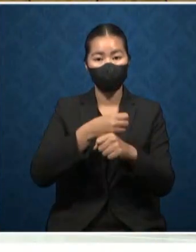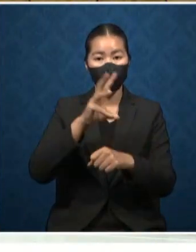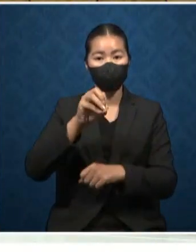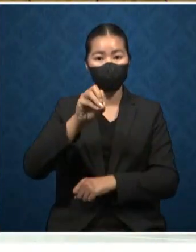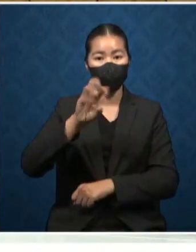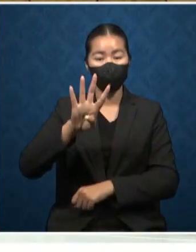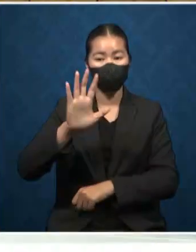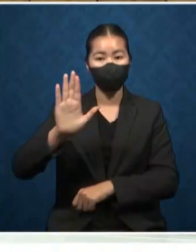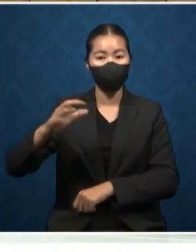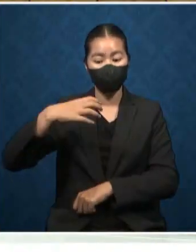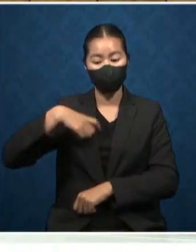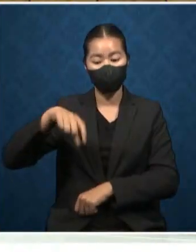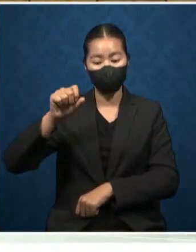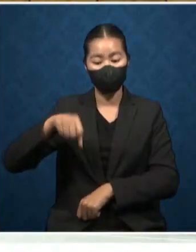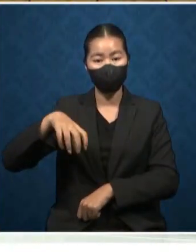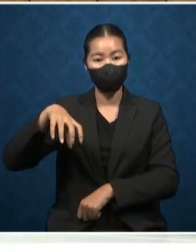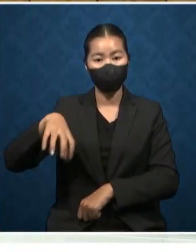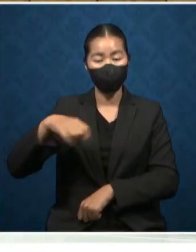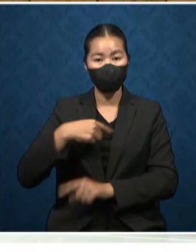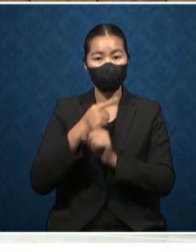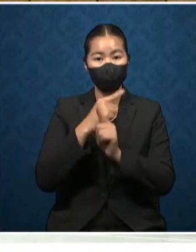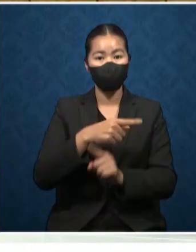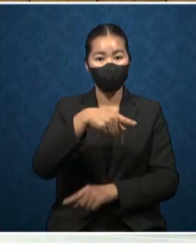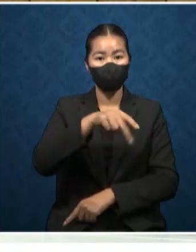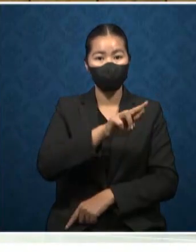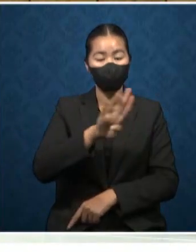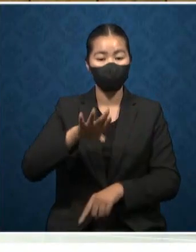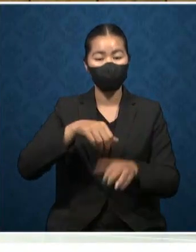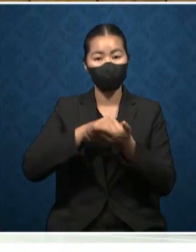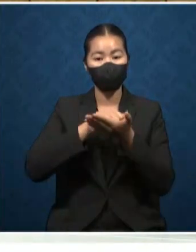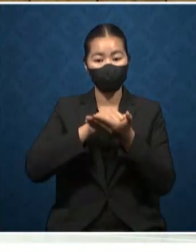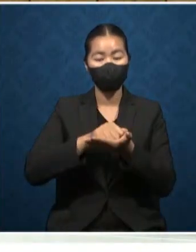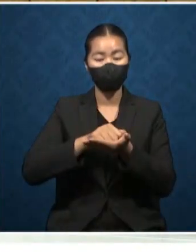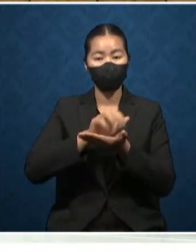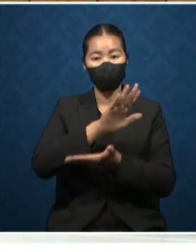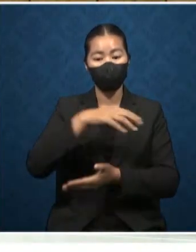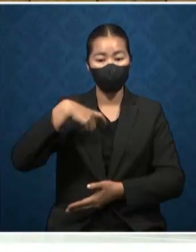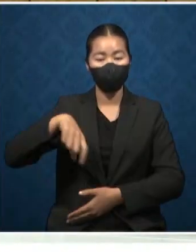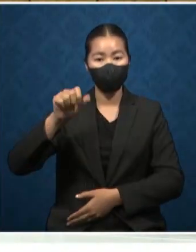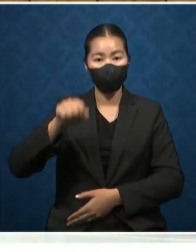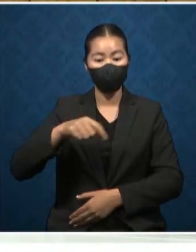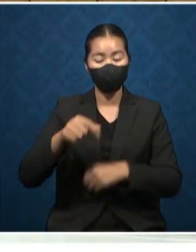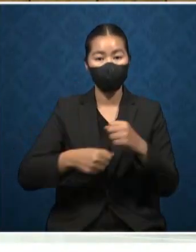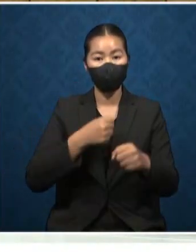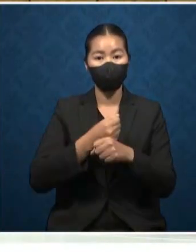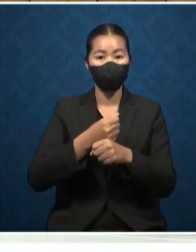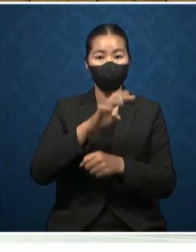ยุติธรรมตามพระราชบัญญัติระเบียบบริหารราชการศาลยุติธรรมพ.ศ 2543